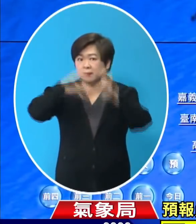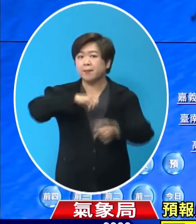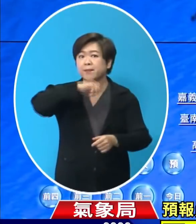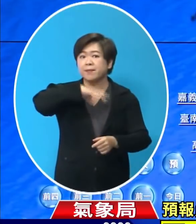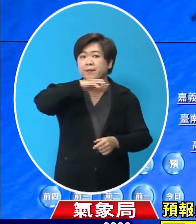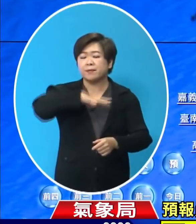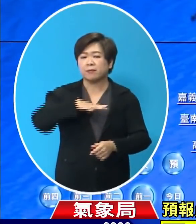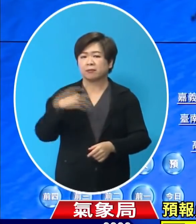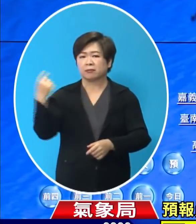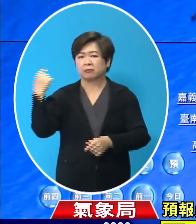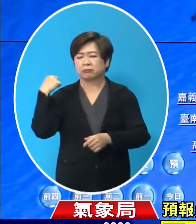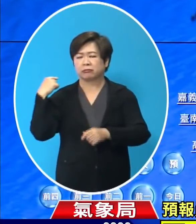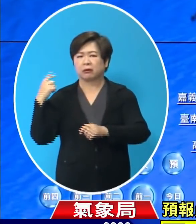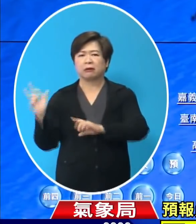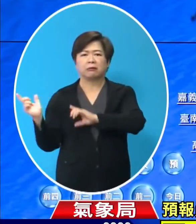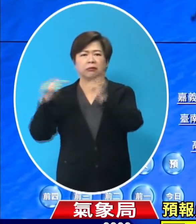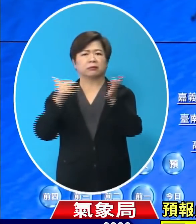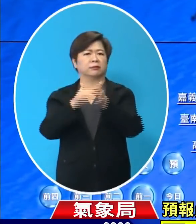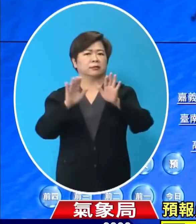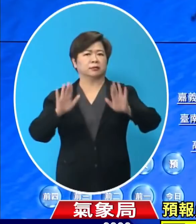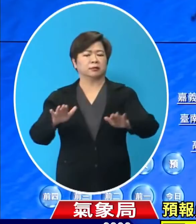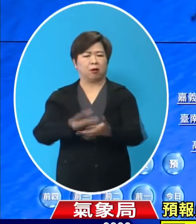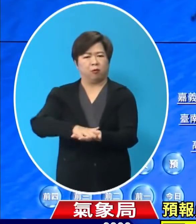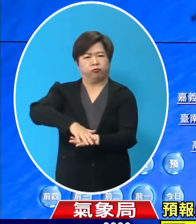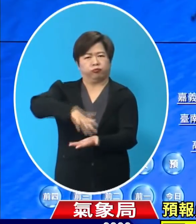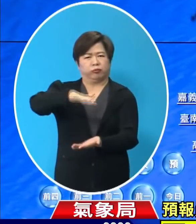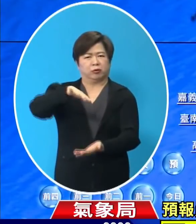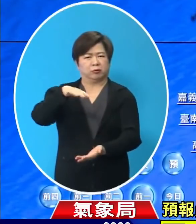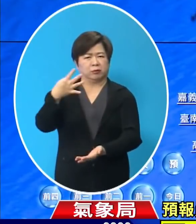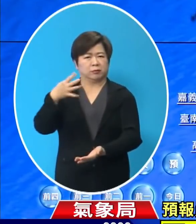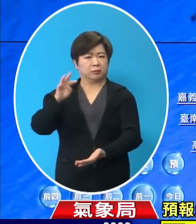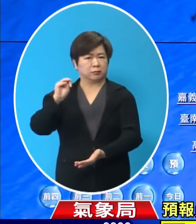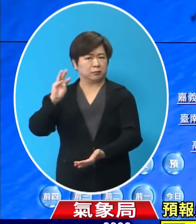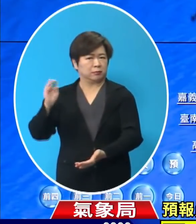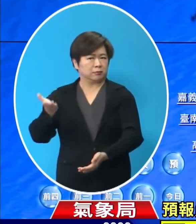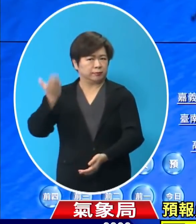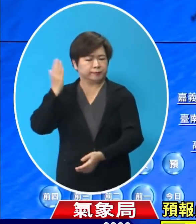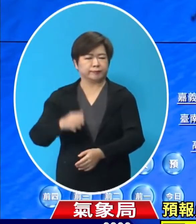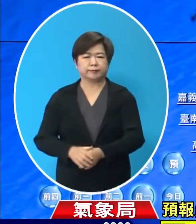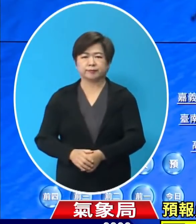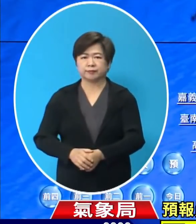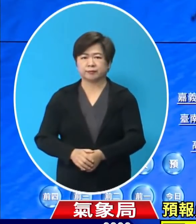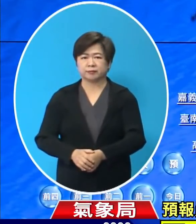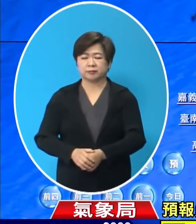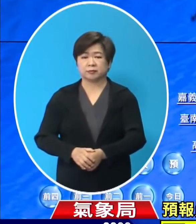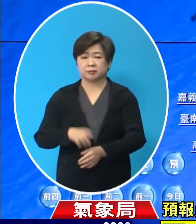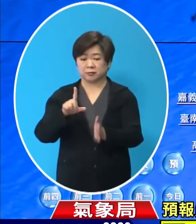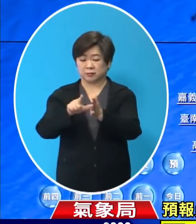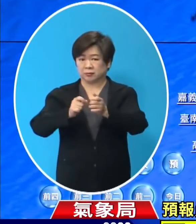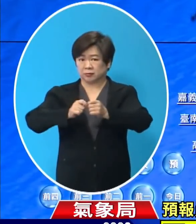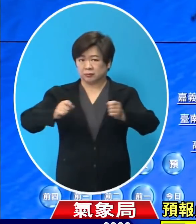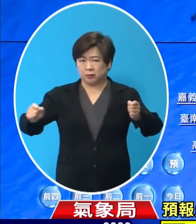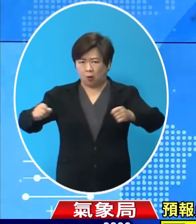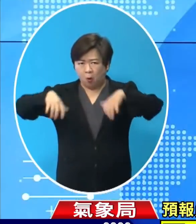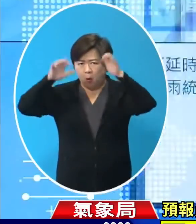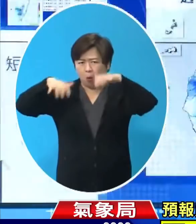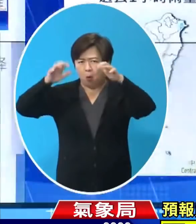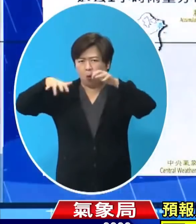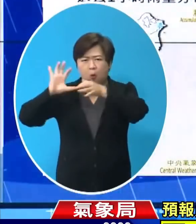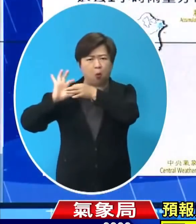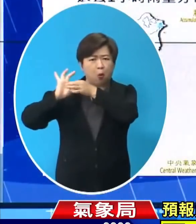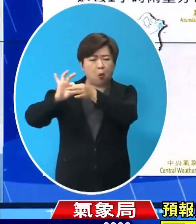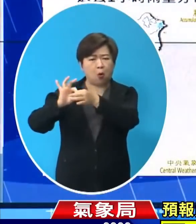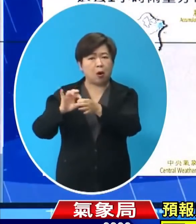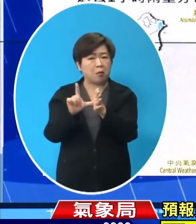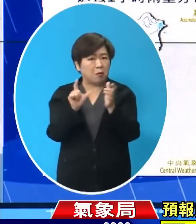东，从昨天到今天累计雨量已经超过400毫米以上。而除了这样子比较长时间的强降雨之外，